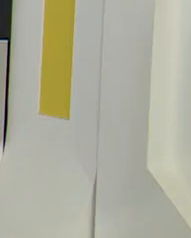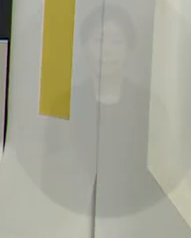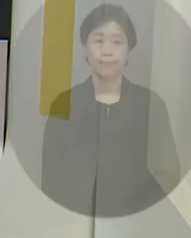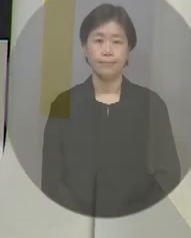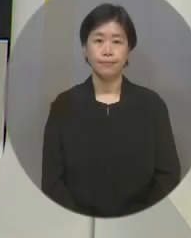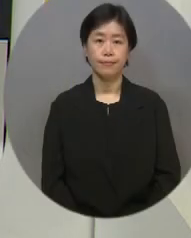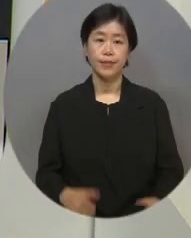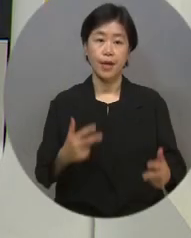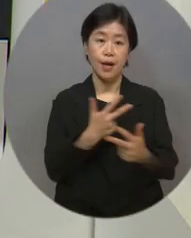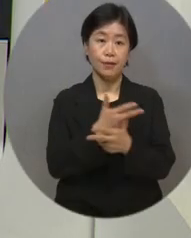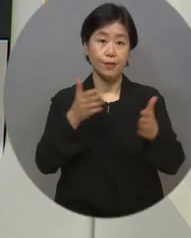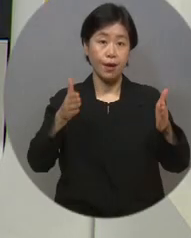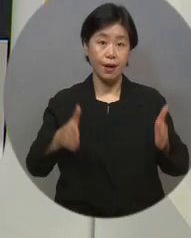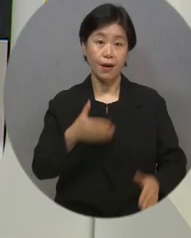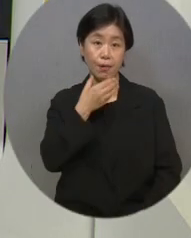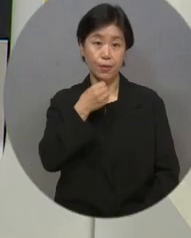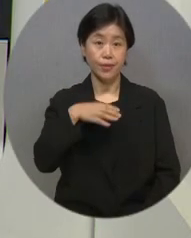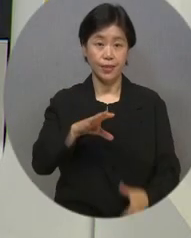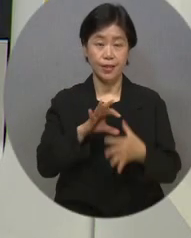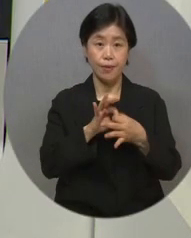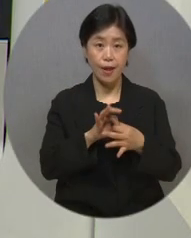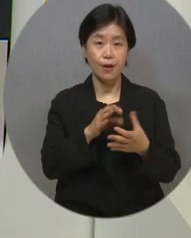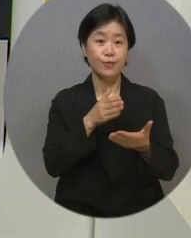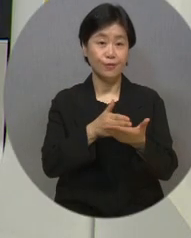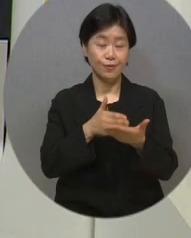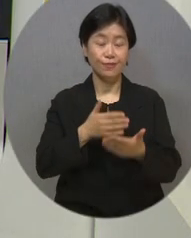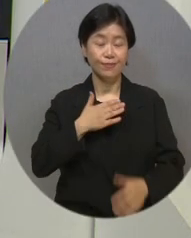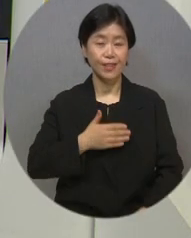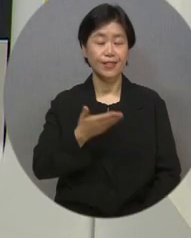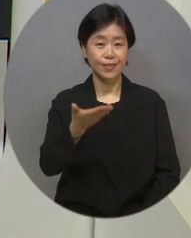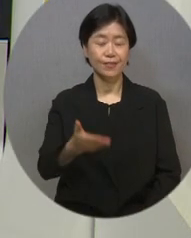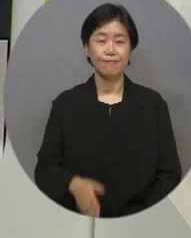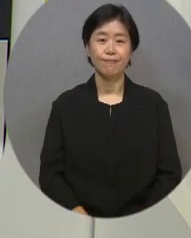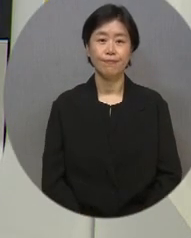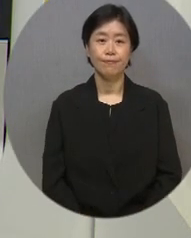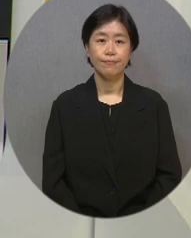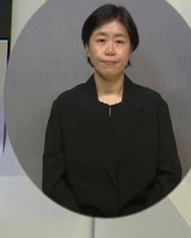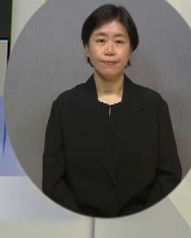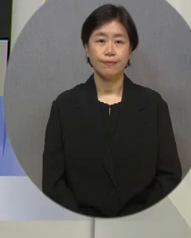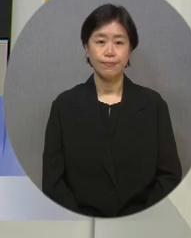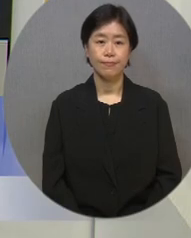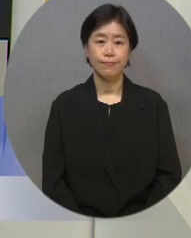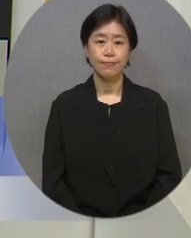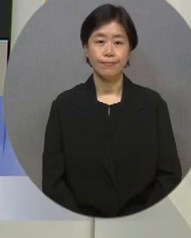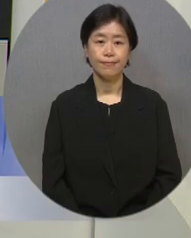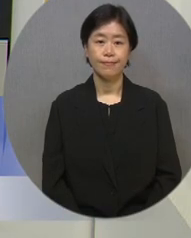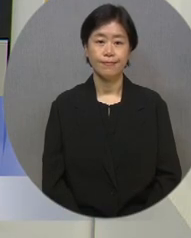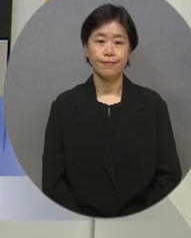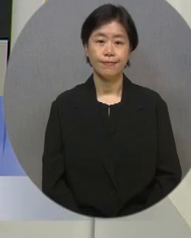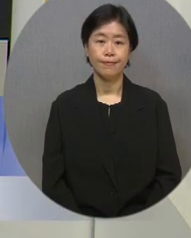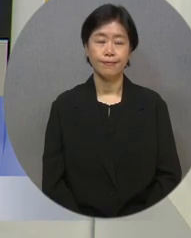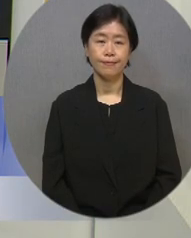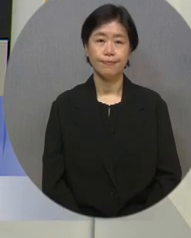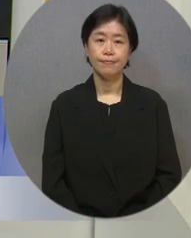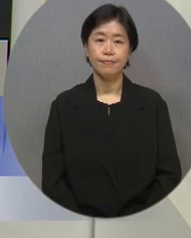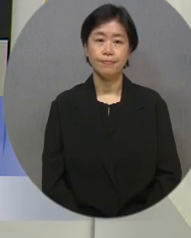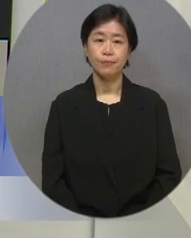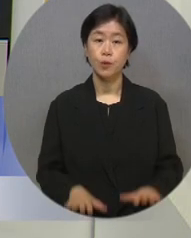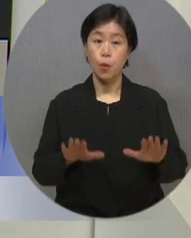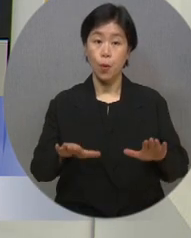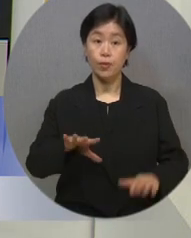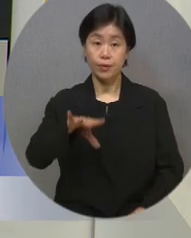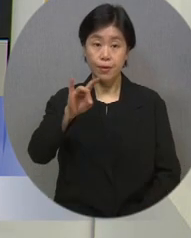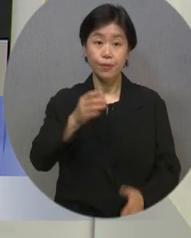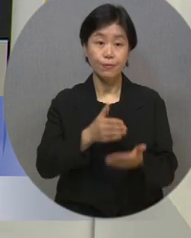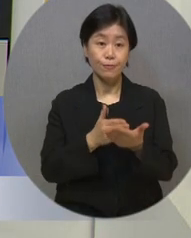한 주간의 복지개의 소식을 장애인 신문과 함께 만나봅니다 장애인 신문 1490호입니다 오늘